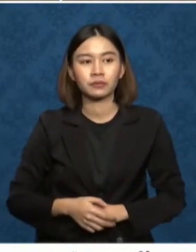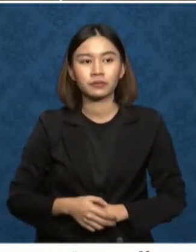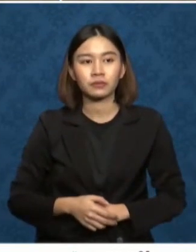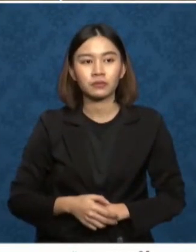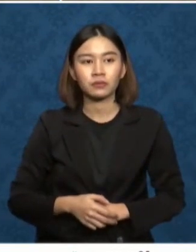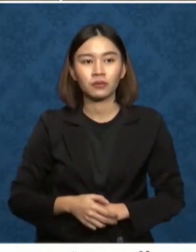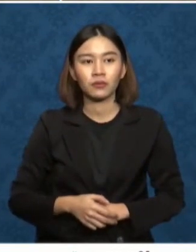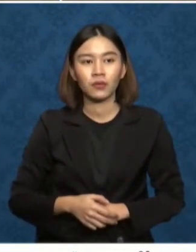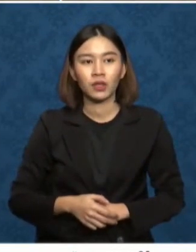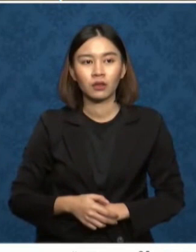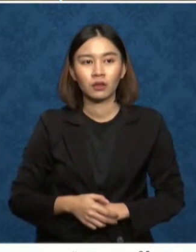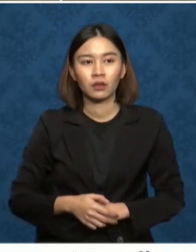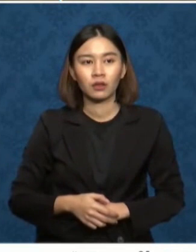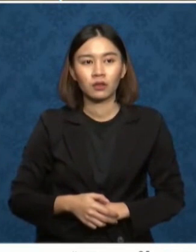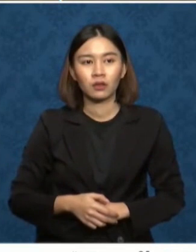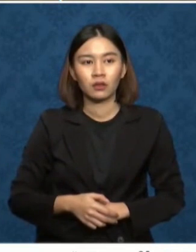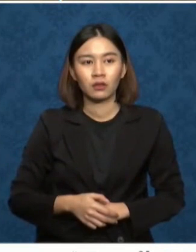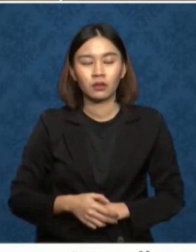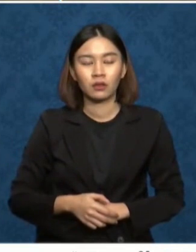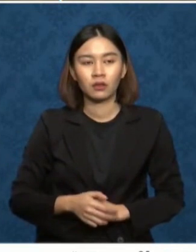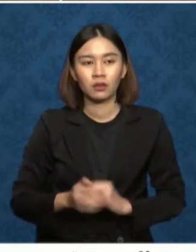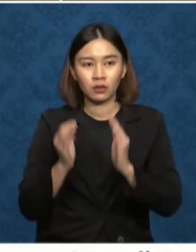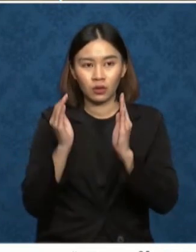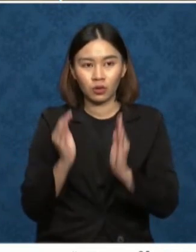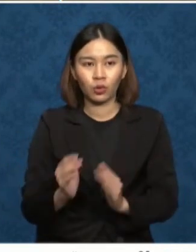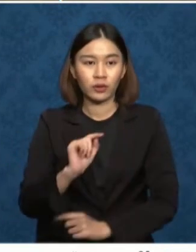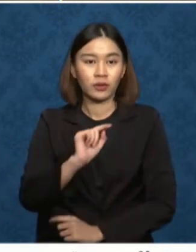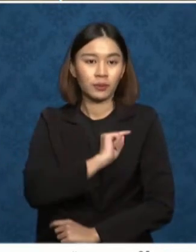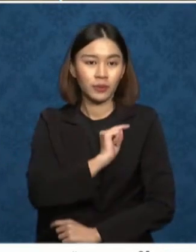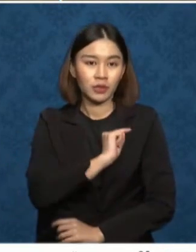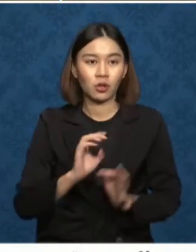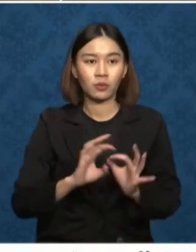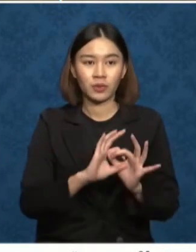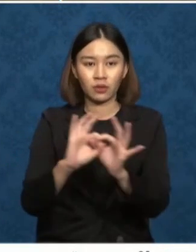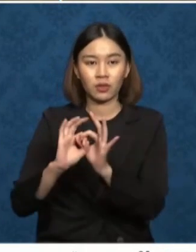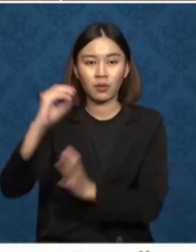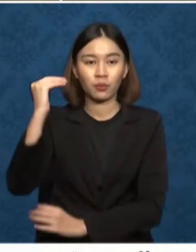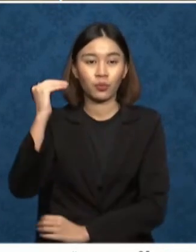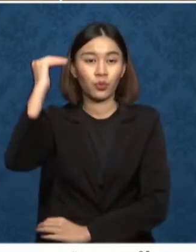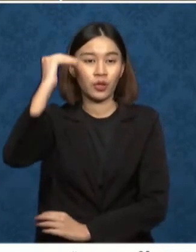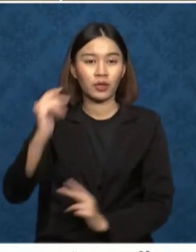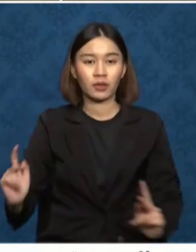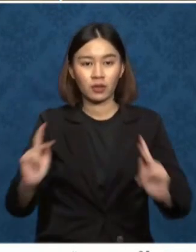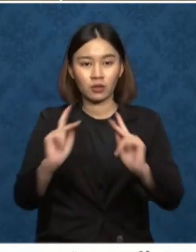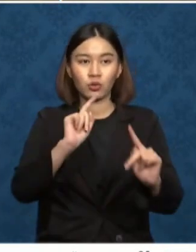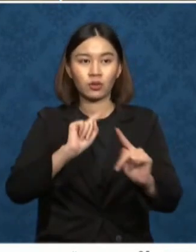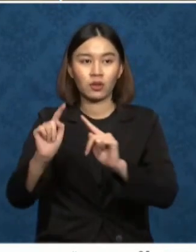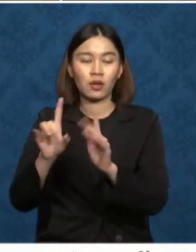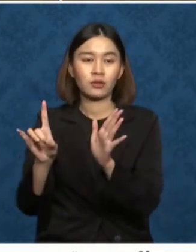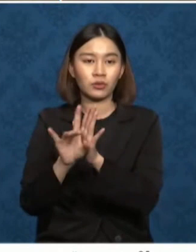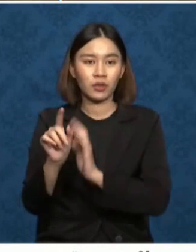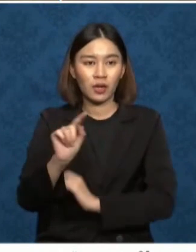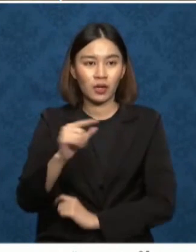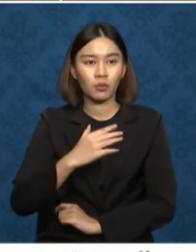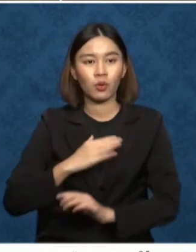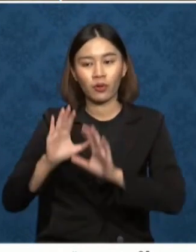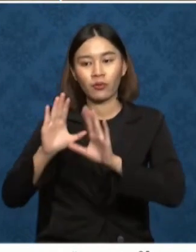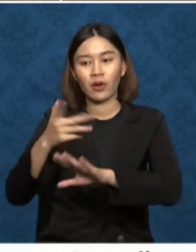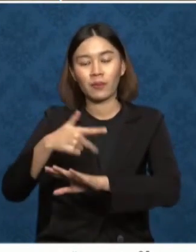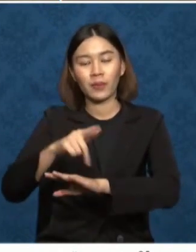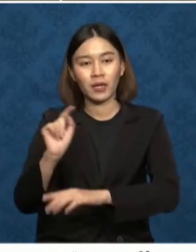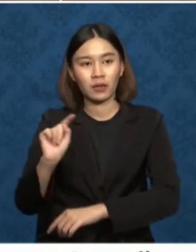และผู้ที่มีสิทธิ์เกี่ยวข้องผู้หลักผู้ใหญ่ในกระทรวงต่างๆผมจะสุดท้ายครับท่านประธานผมจะฝากท่านประธ